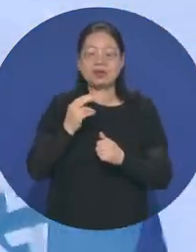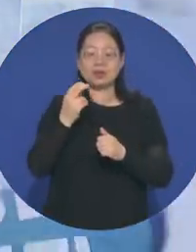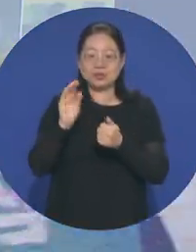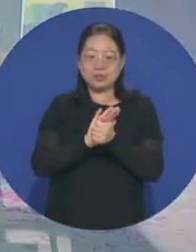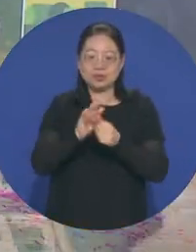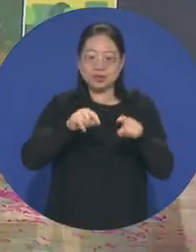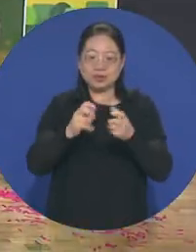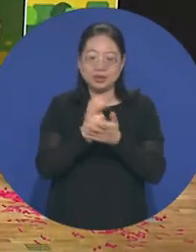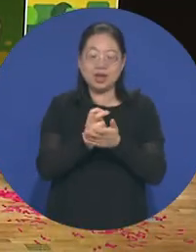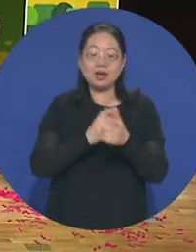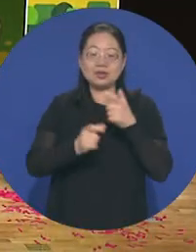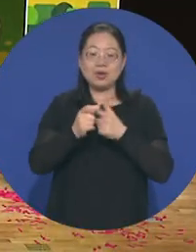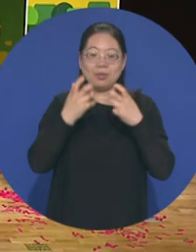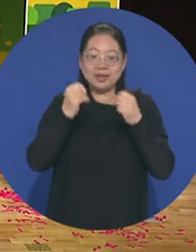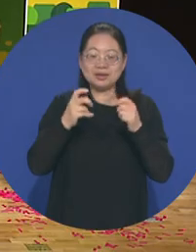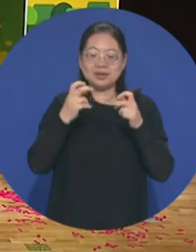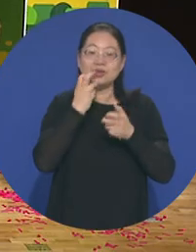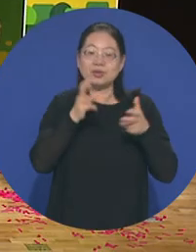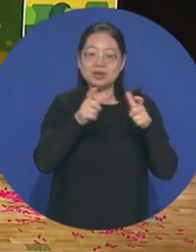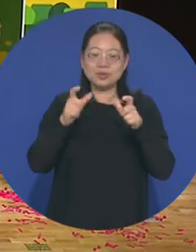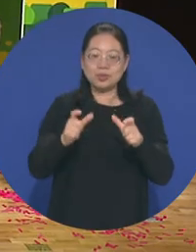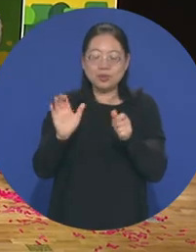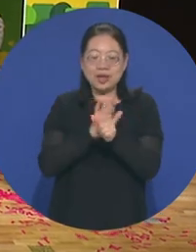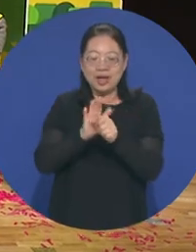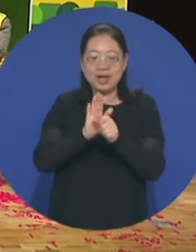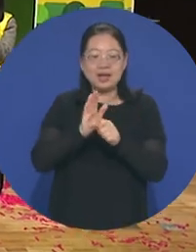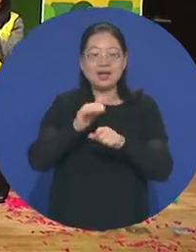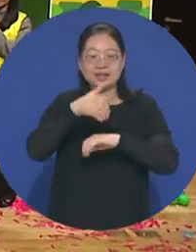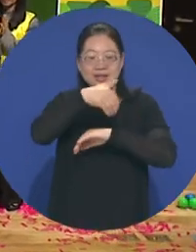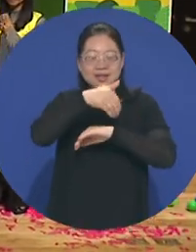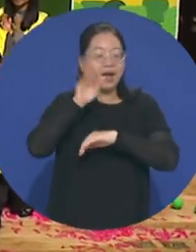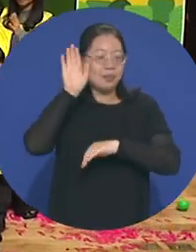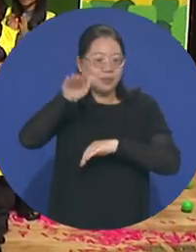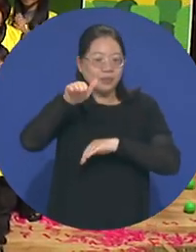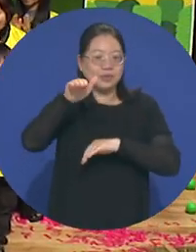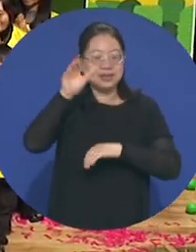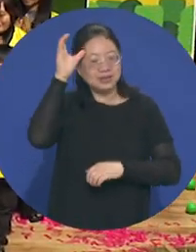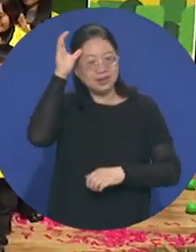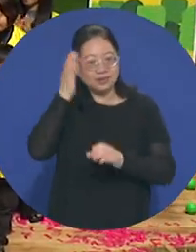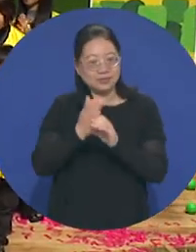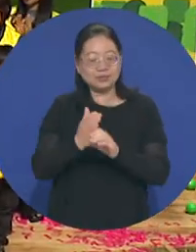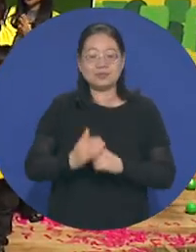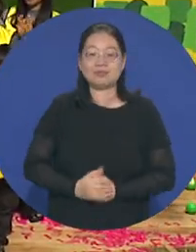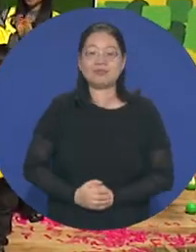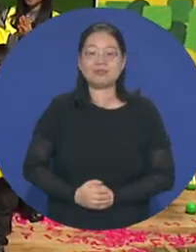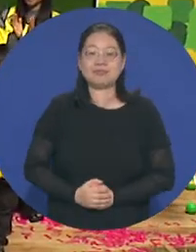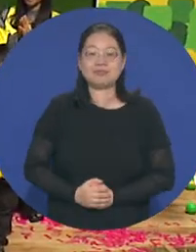많은 도민들을 끌어안을 경기도가 기대됩니다. GTV 뉴스 이슬비입니다.